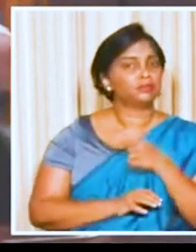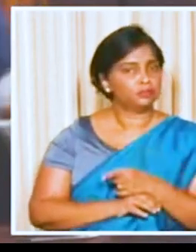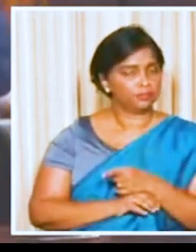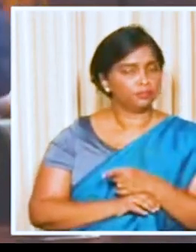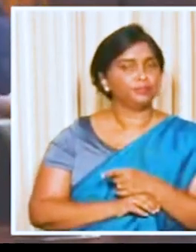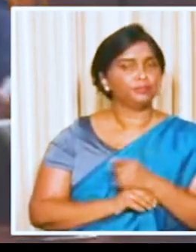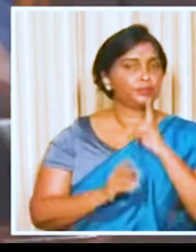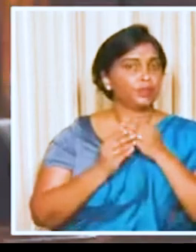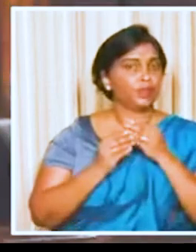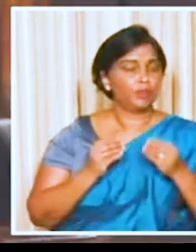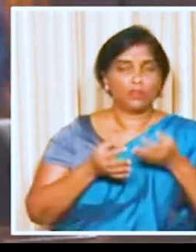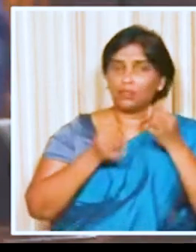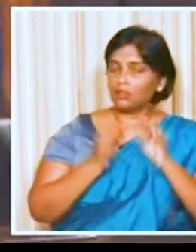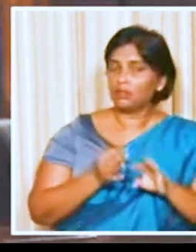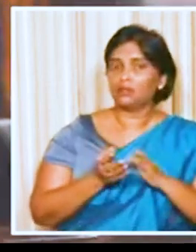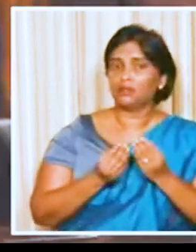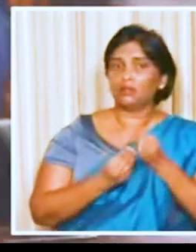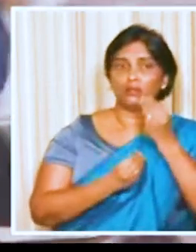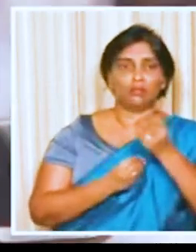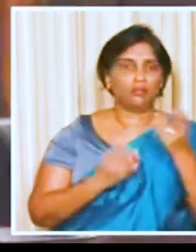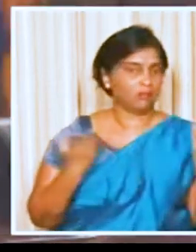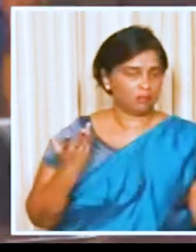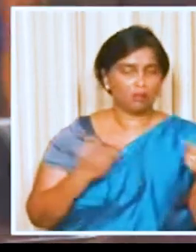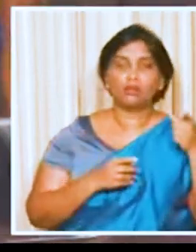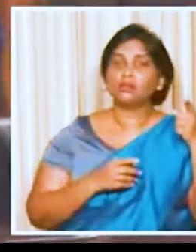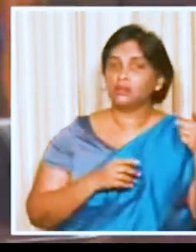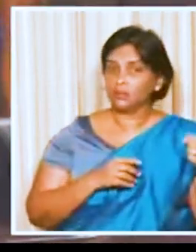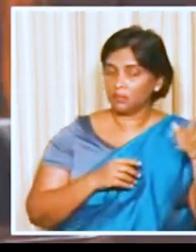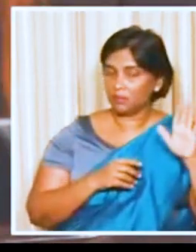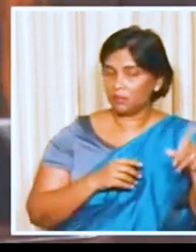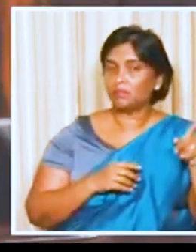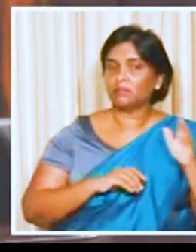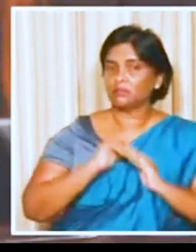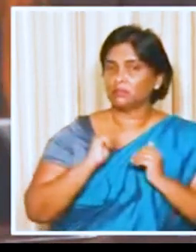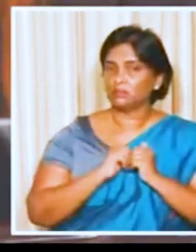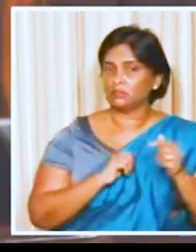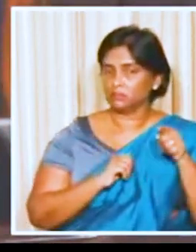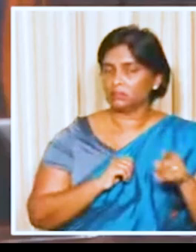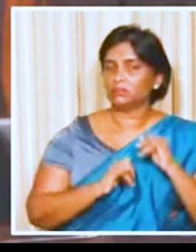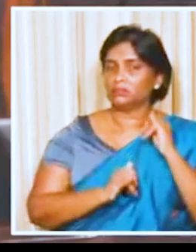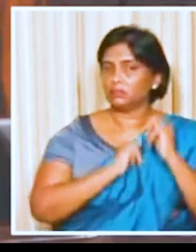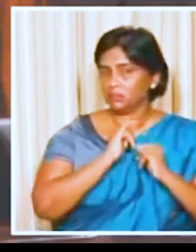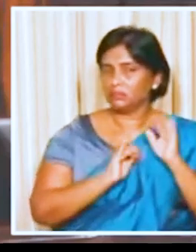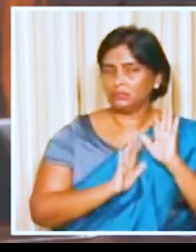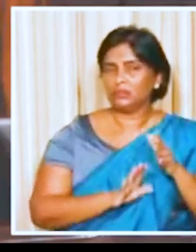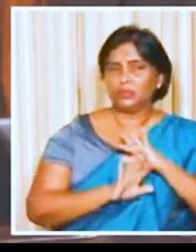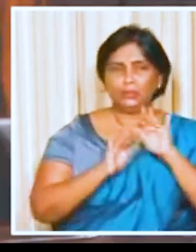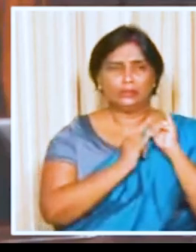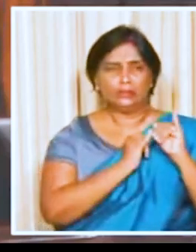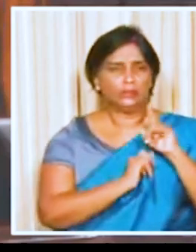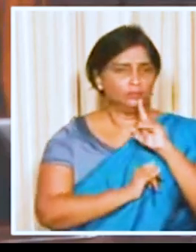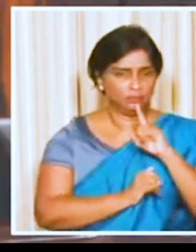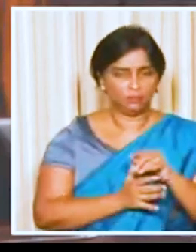வழங்காமல் ஒரு அவருடைய செயல்பாடை படி பாரிய விமர்சனங்கள் வந்து கொண்டிருக்கின்றது. கௌரவ அமைச்சர் அவர்களே, உங்களுடைய இந்த தகவல்